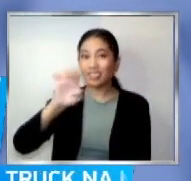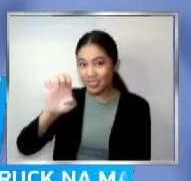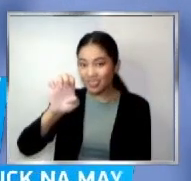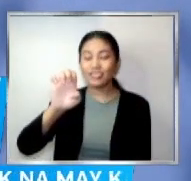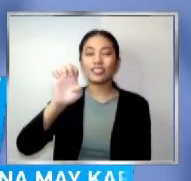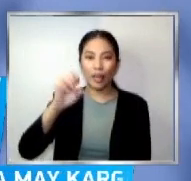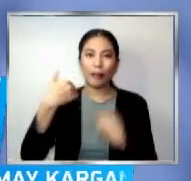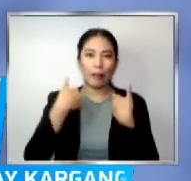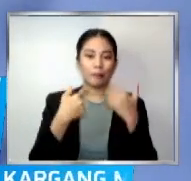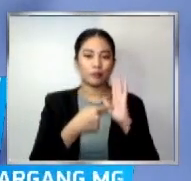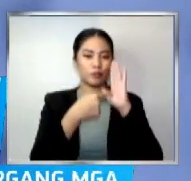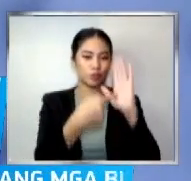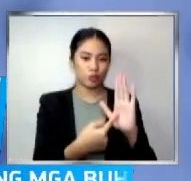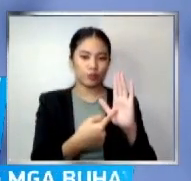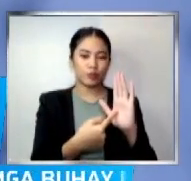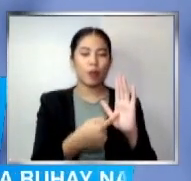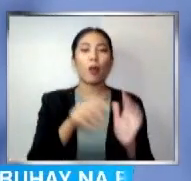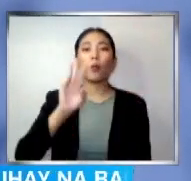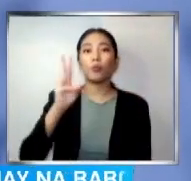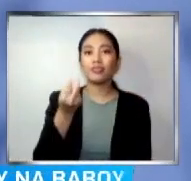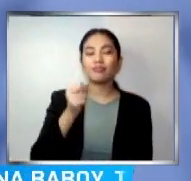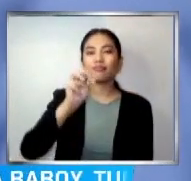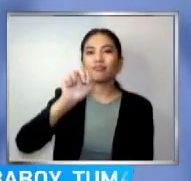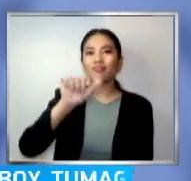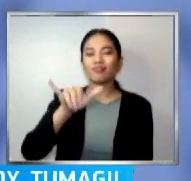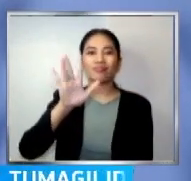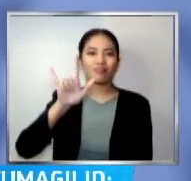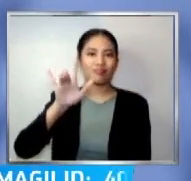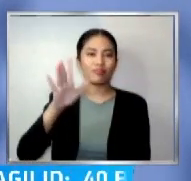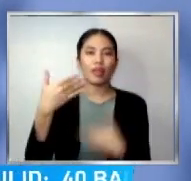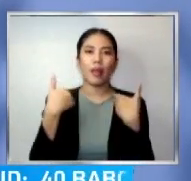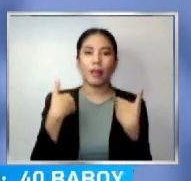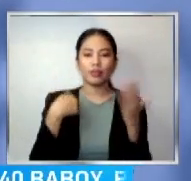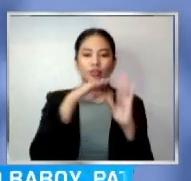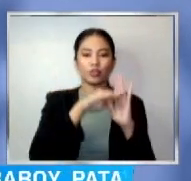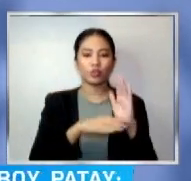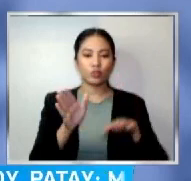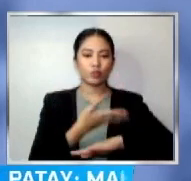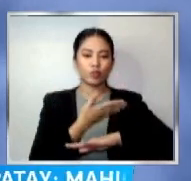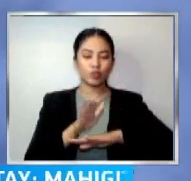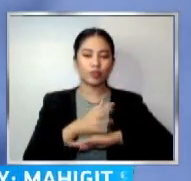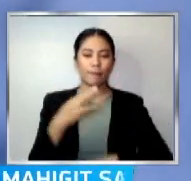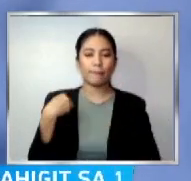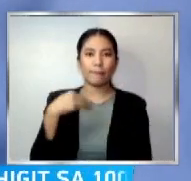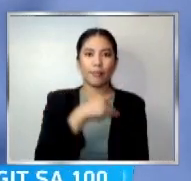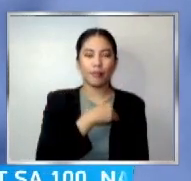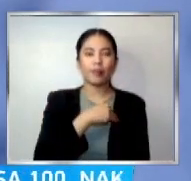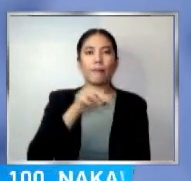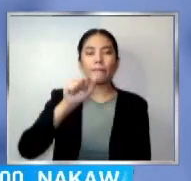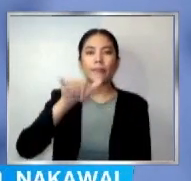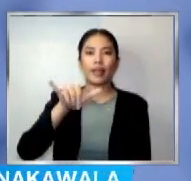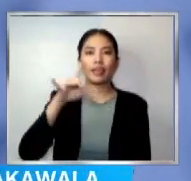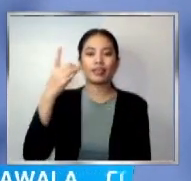sa May 25. Pero bago yan, may handog na mini album na Advice ang miyembrong si Temin sa May 18 bago ang military